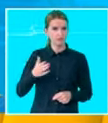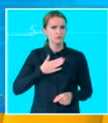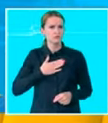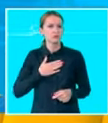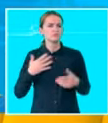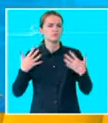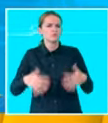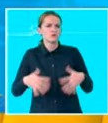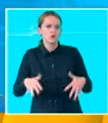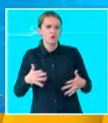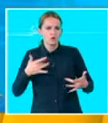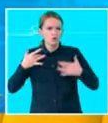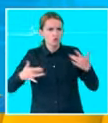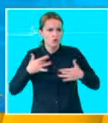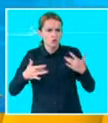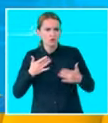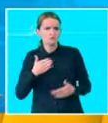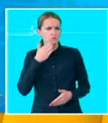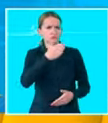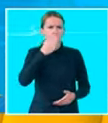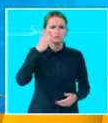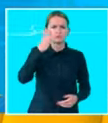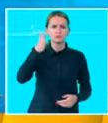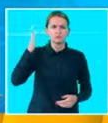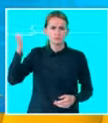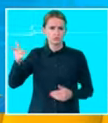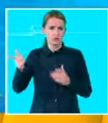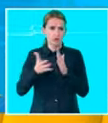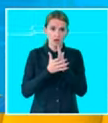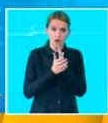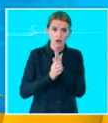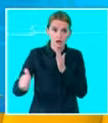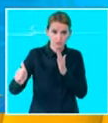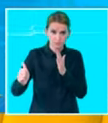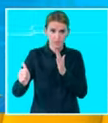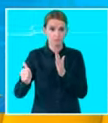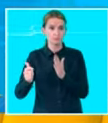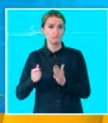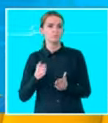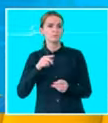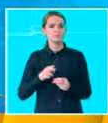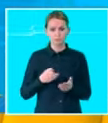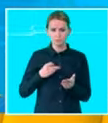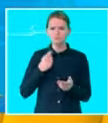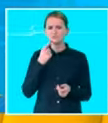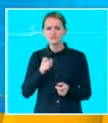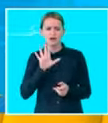които имате, е експерт по протокол и етикет. И сега ще ви помоля да погледнете част